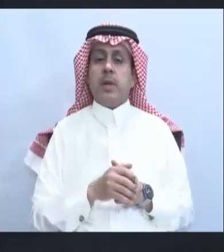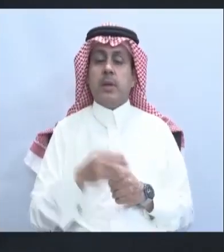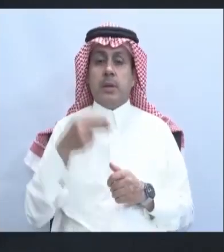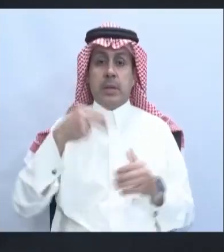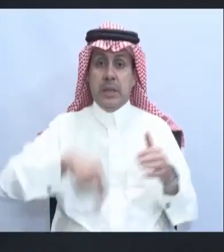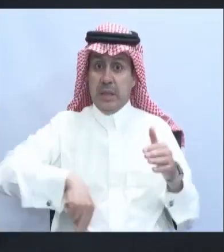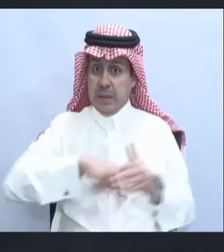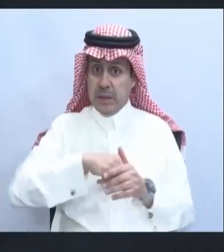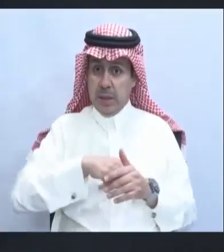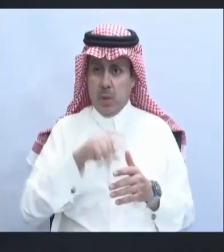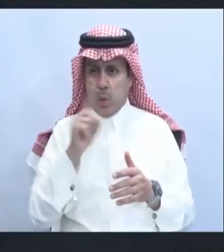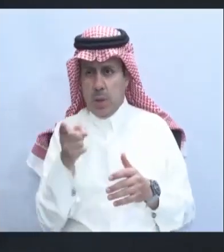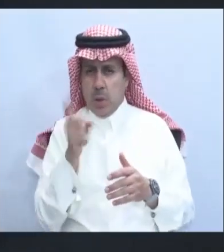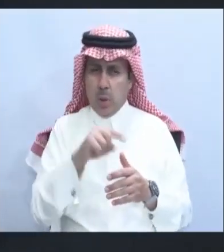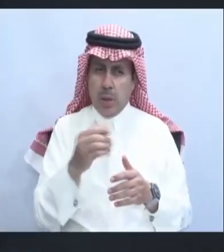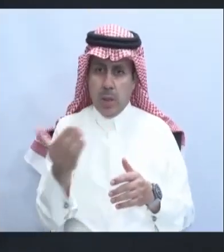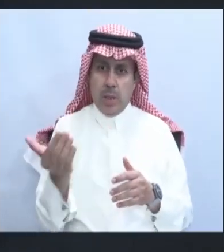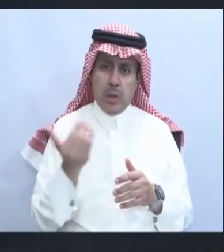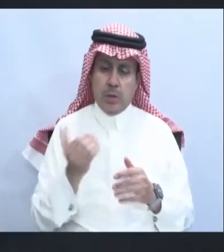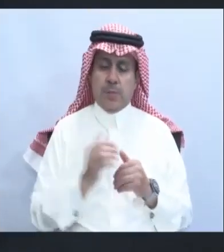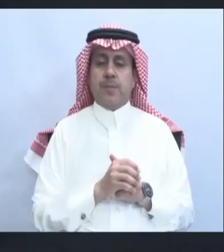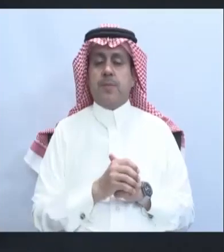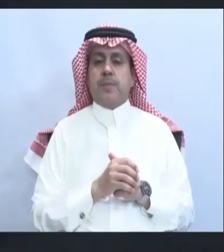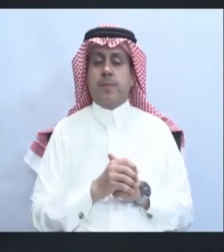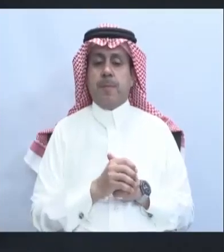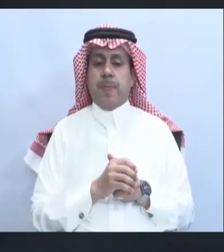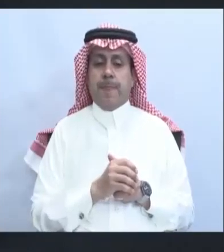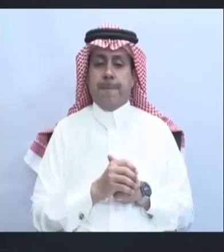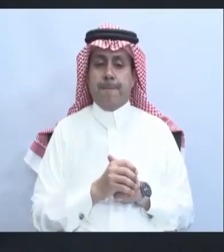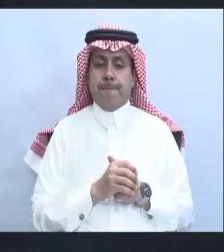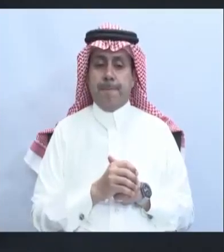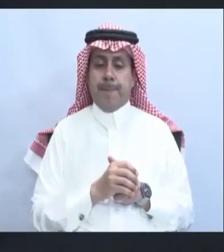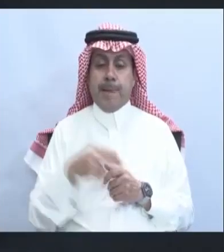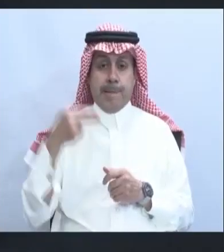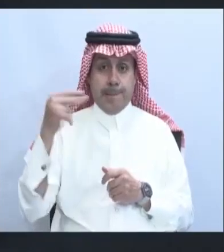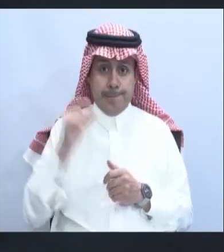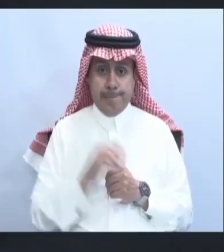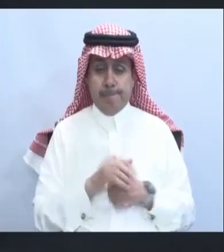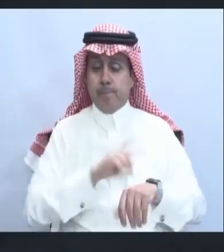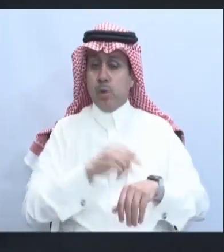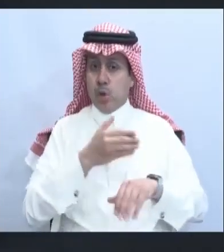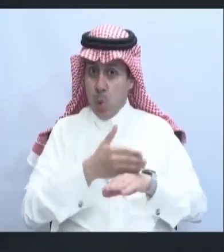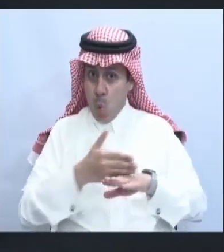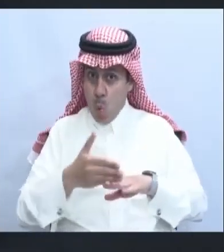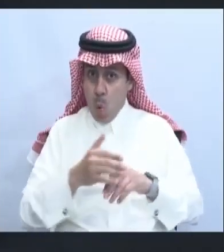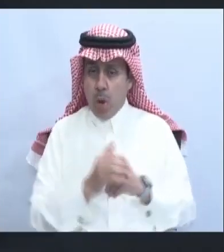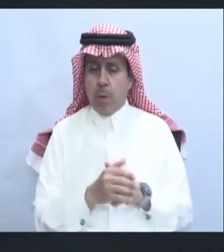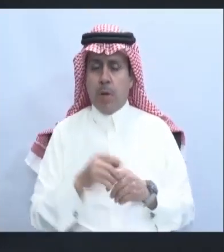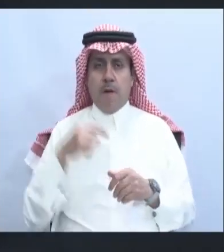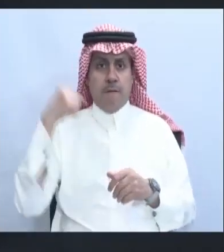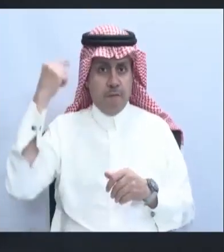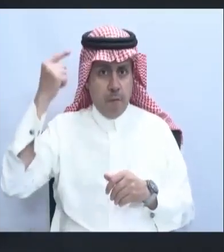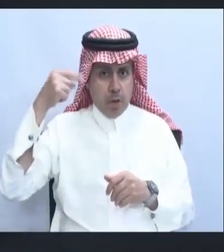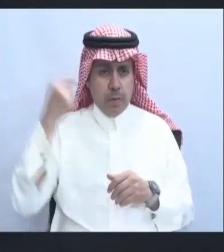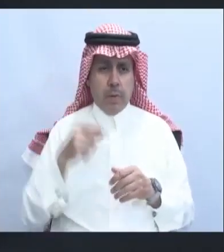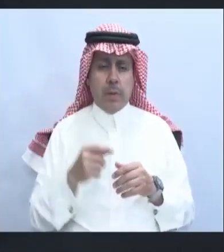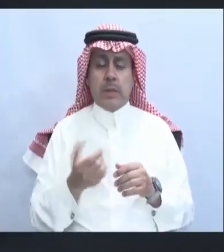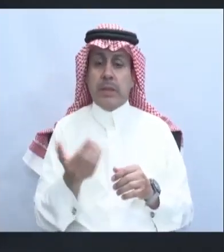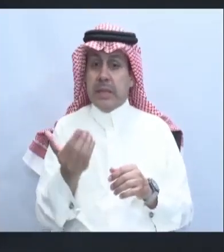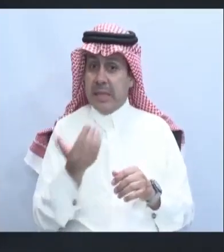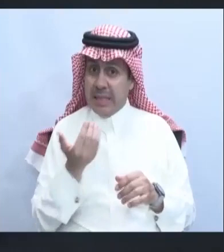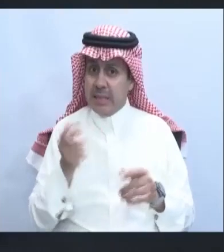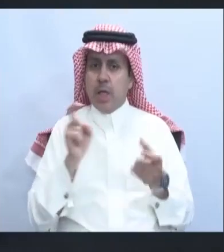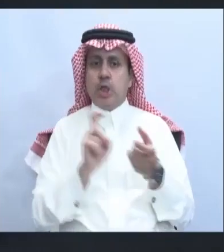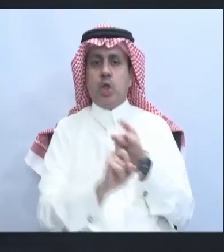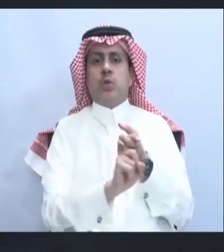الرجعه فهذه المده التي تطول للعده ايا كان نوعها هي فرصه ل